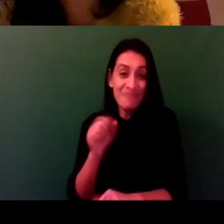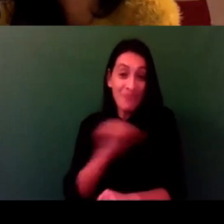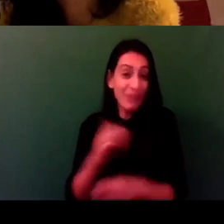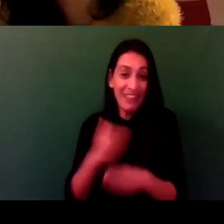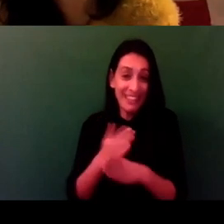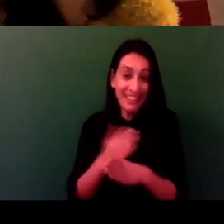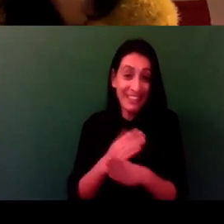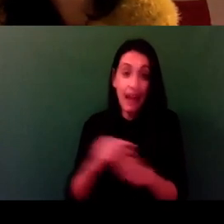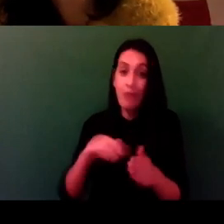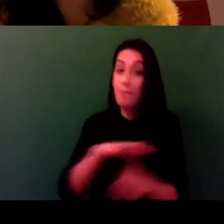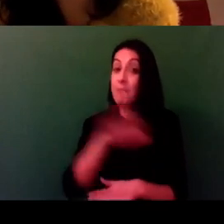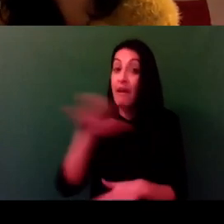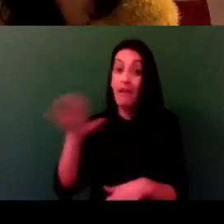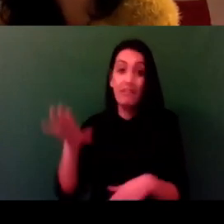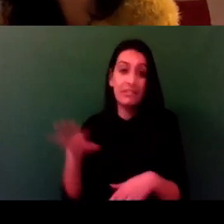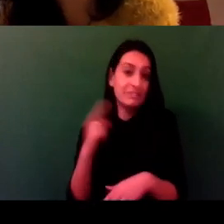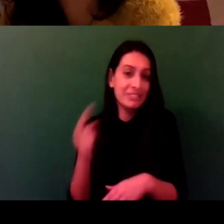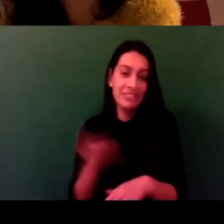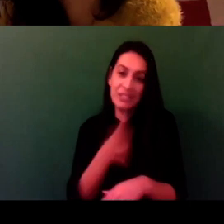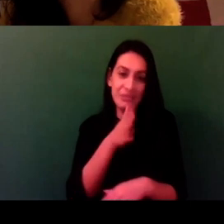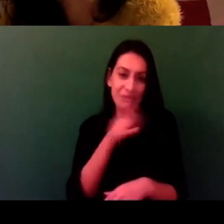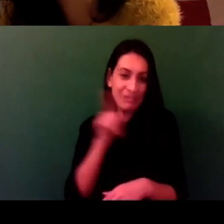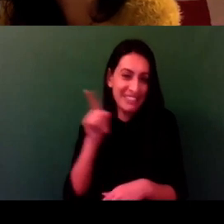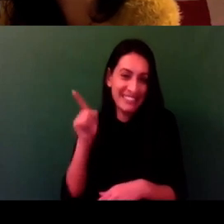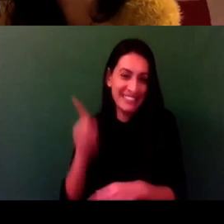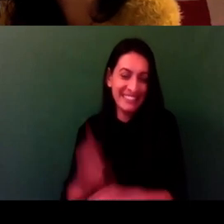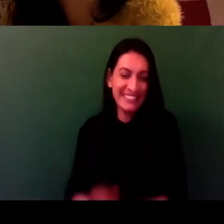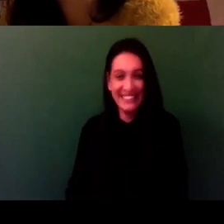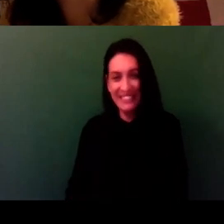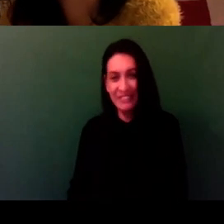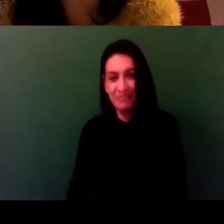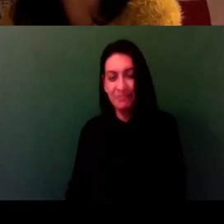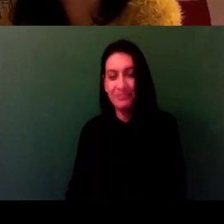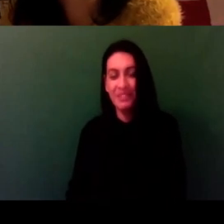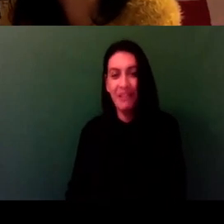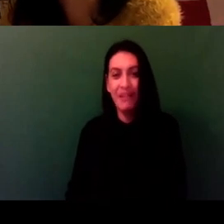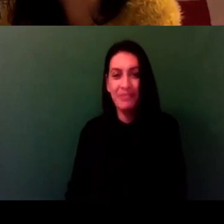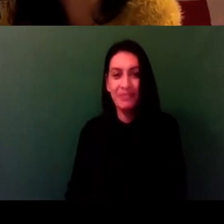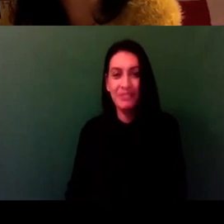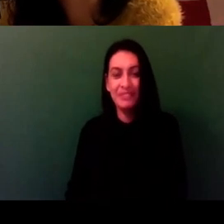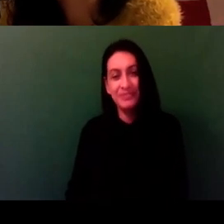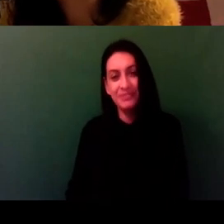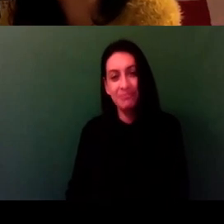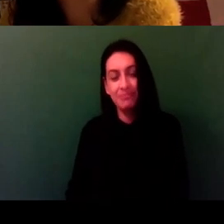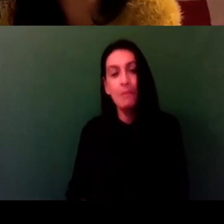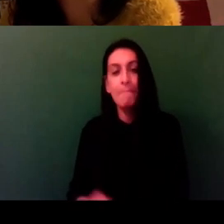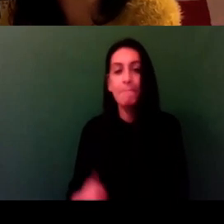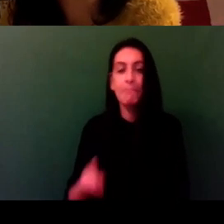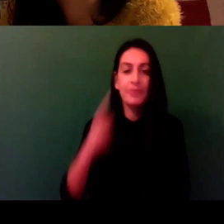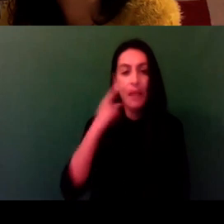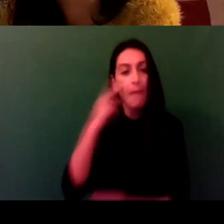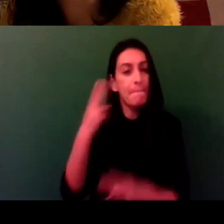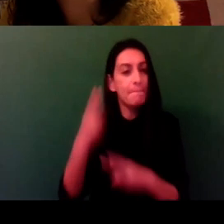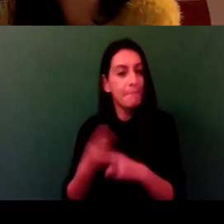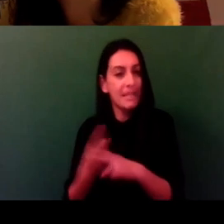o noktada. Şey tanımı iyiydi bence. Onu hani dikkat çekmek istedim ben. Gecekondu tanımı. Bu da mesela mimarlık camiasında